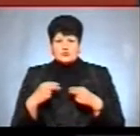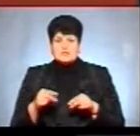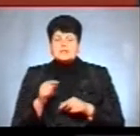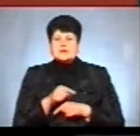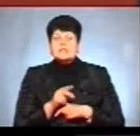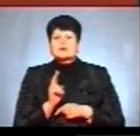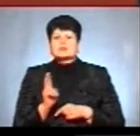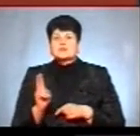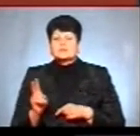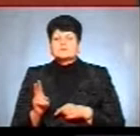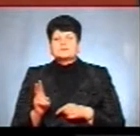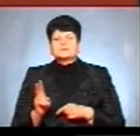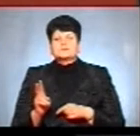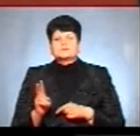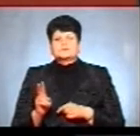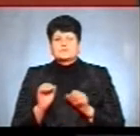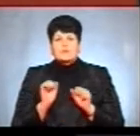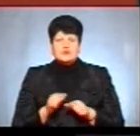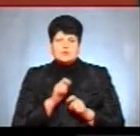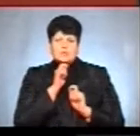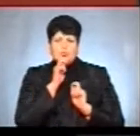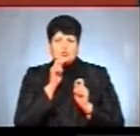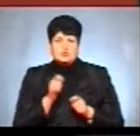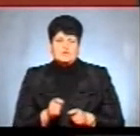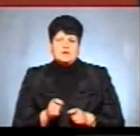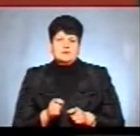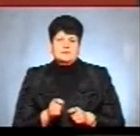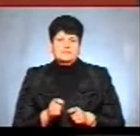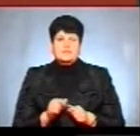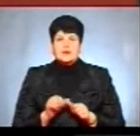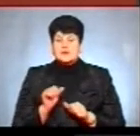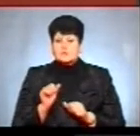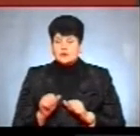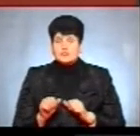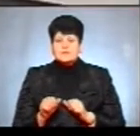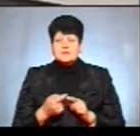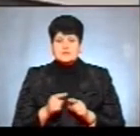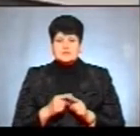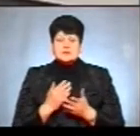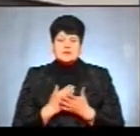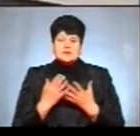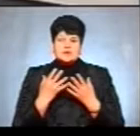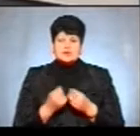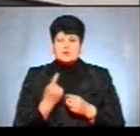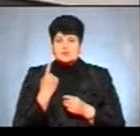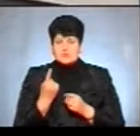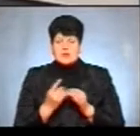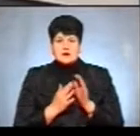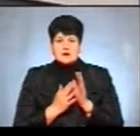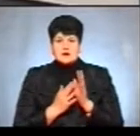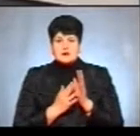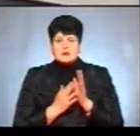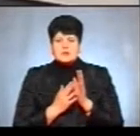які можна як подарунок подарувати червонокнижні. І крім того, це ще є одна рослина червонокнижна, ще